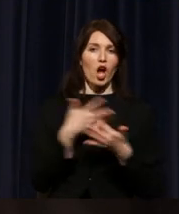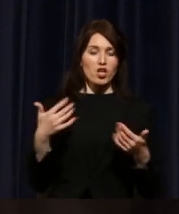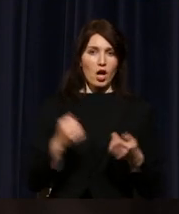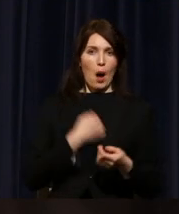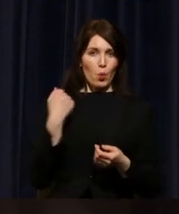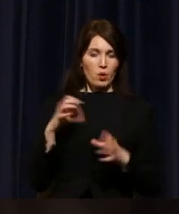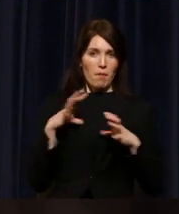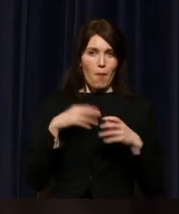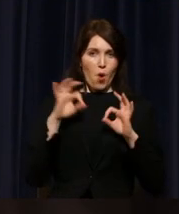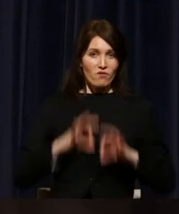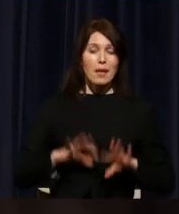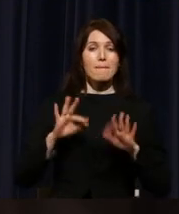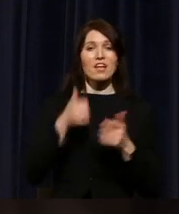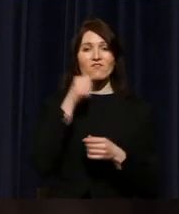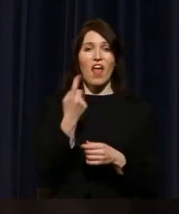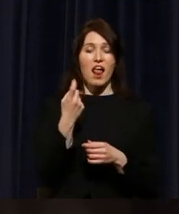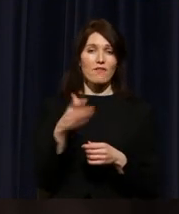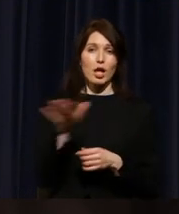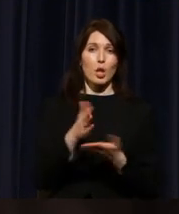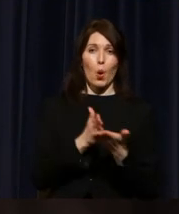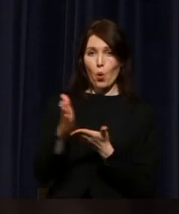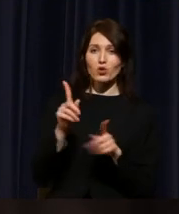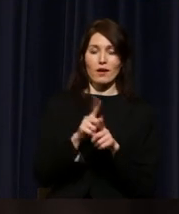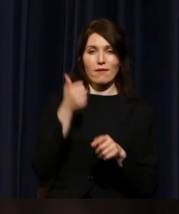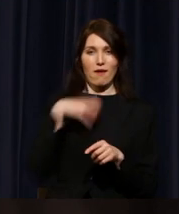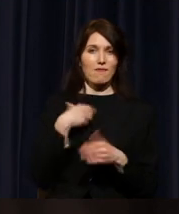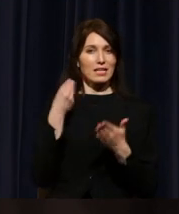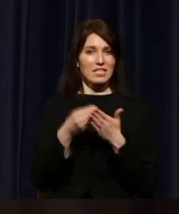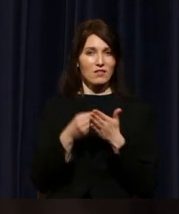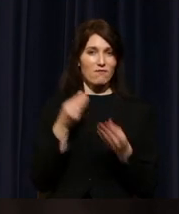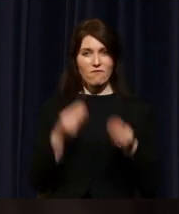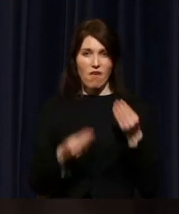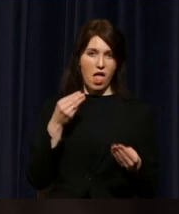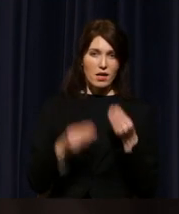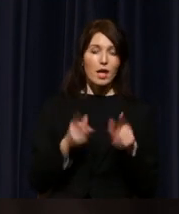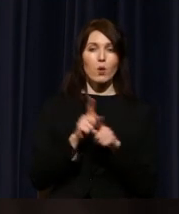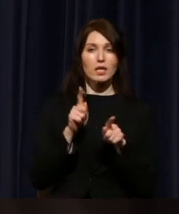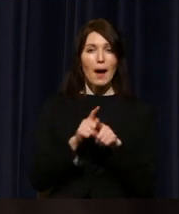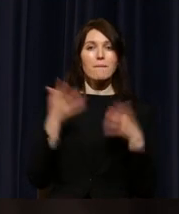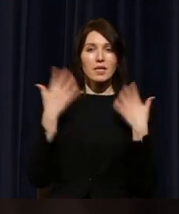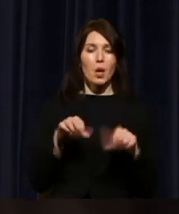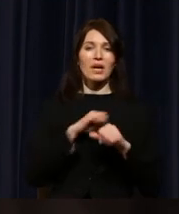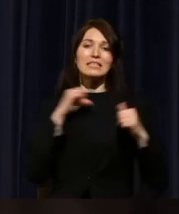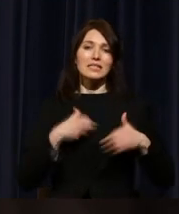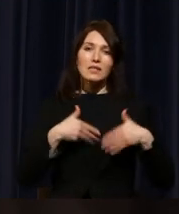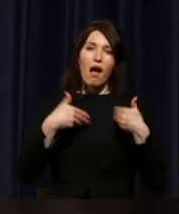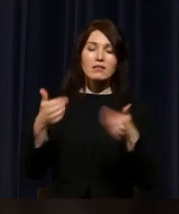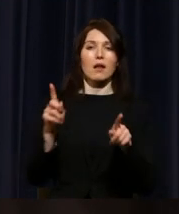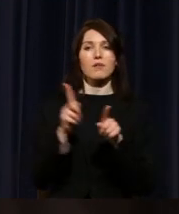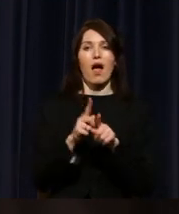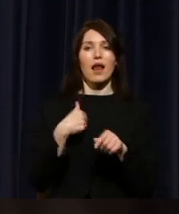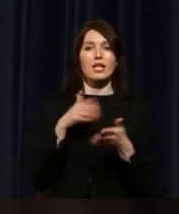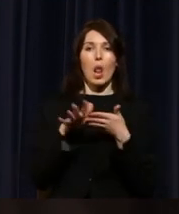profesijām. Bet nu, ir vēl viens lauciņš, kur arī ir jāizvērtē, jo nu, tur jau tā patās ir gan sirds aicinājums, gan es